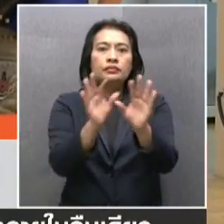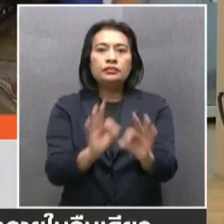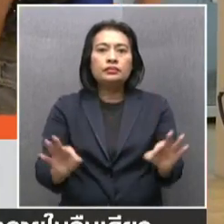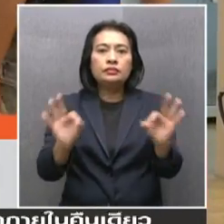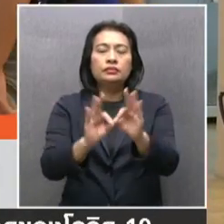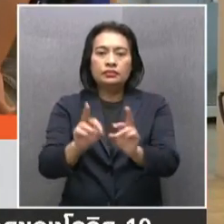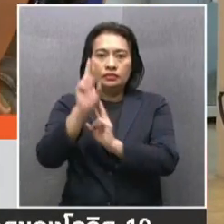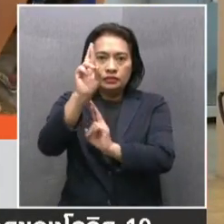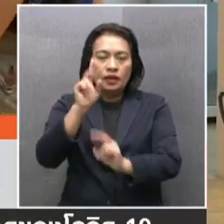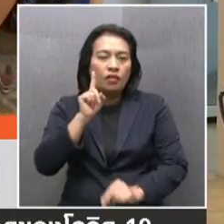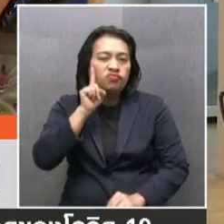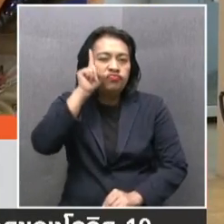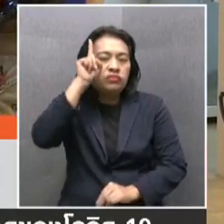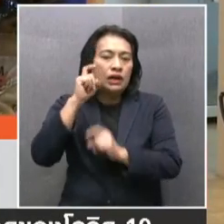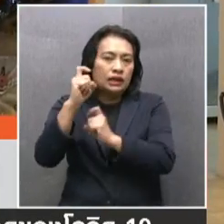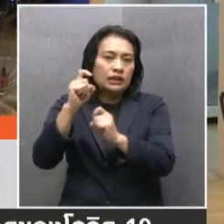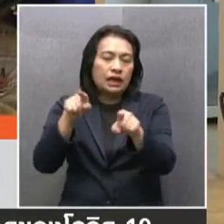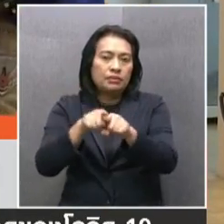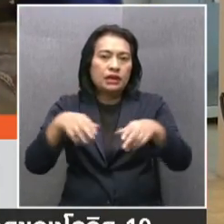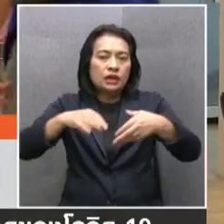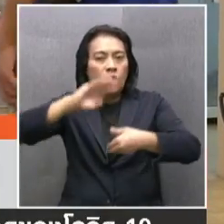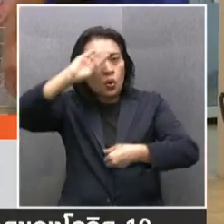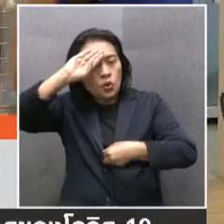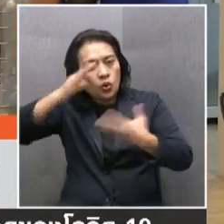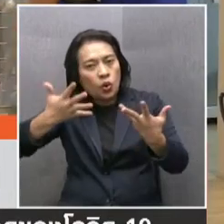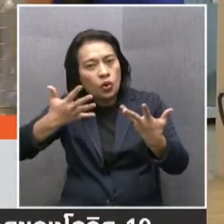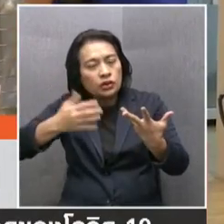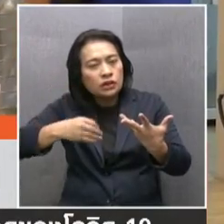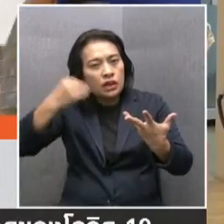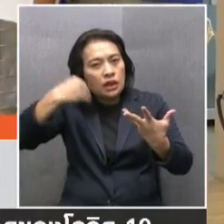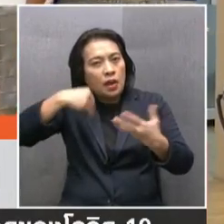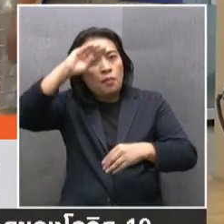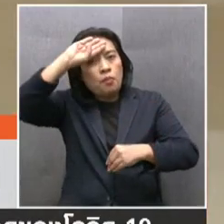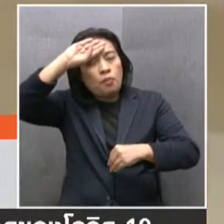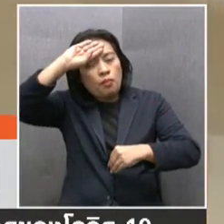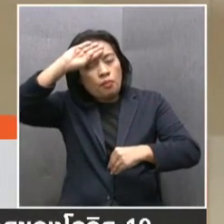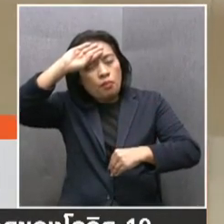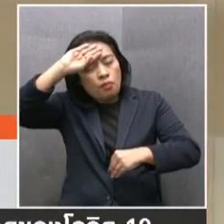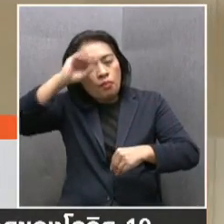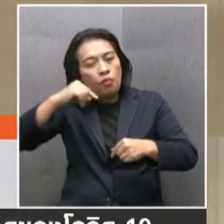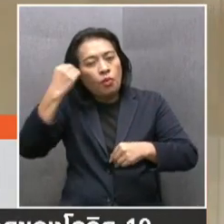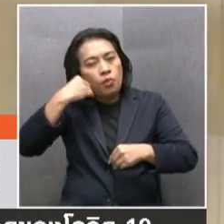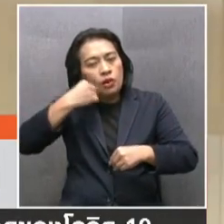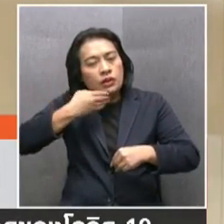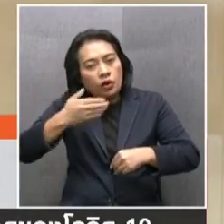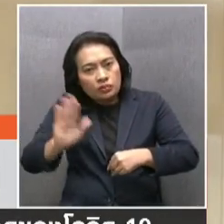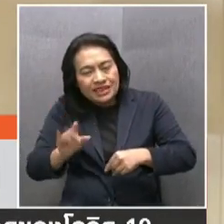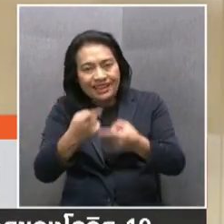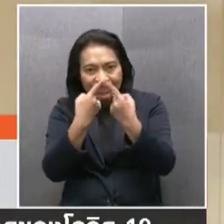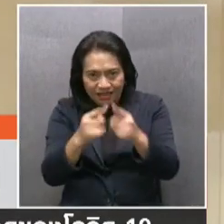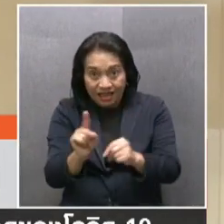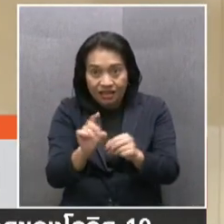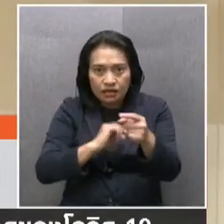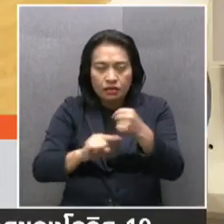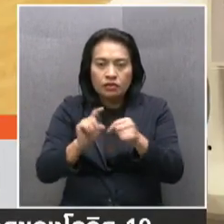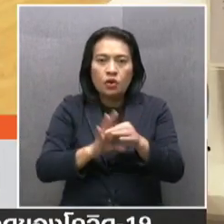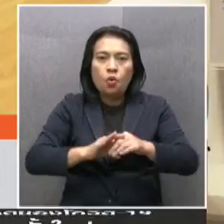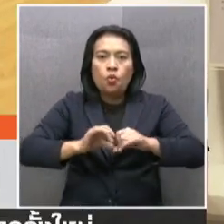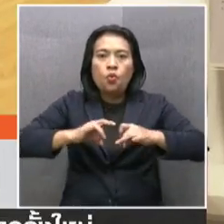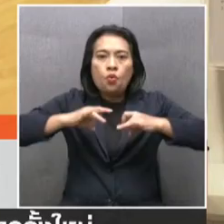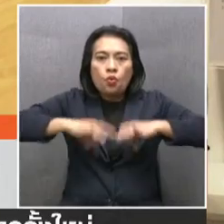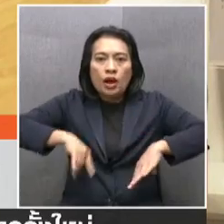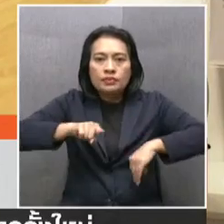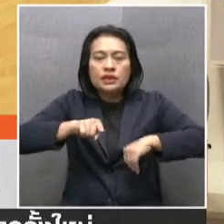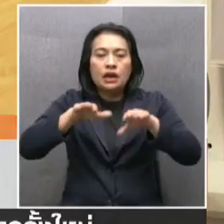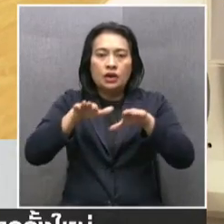ขภาพนะคะคุณผู้ชมจัดอยู่ในกลุ่มโรคไม่ติดต่อเรื้อรังที่มักเกิดจากพฤติกรรมนั่นก็หมายความว่าเราสามารถที่จะลดความเสี่ยงได้นะเป็น